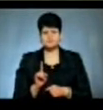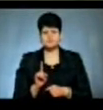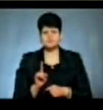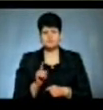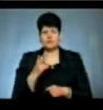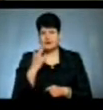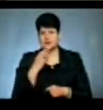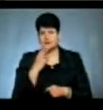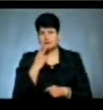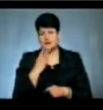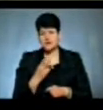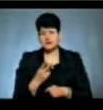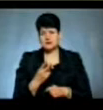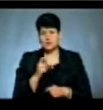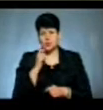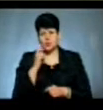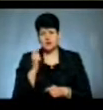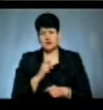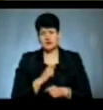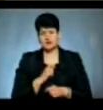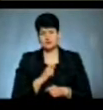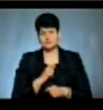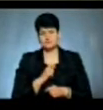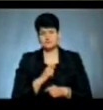бачите Україну